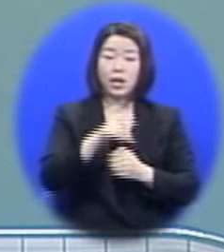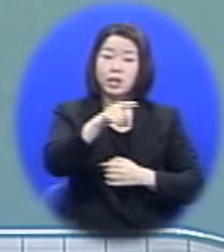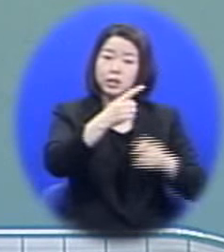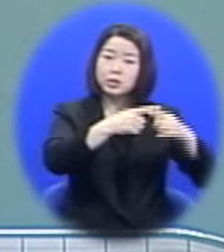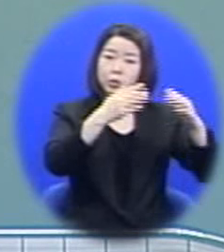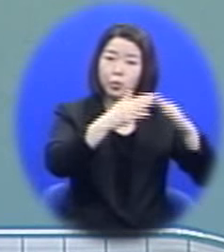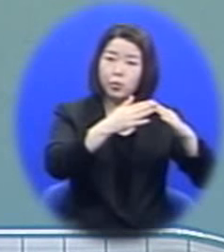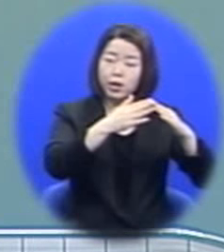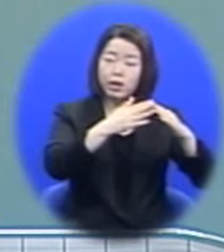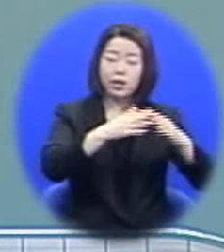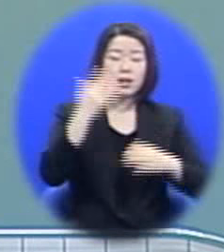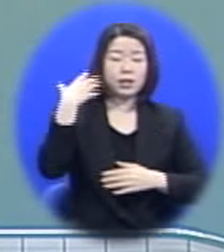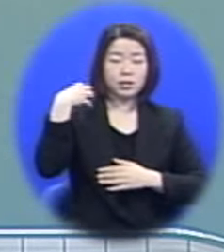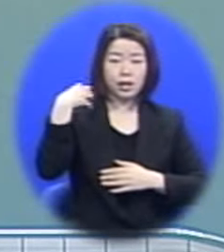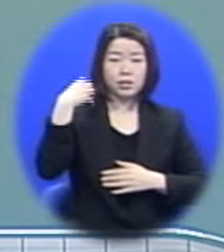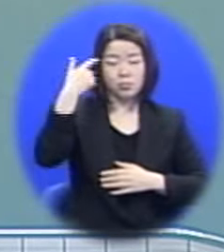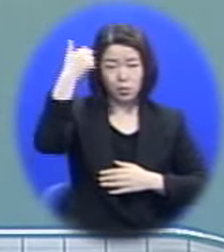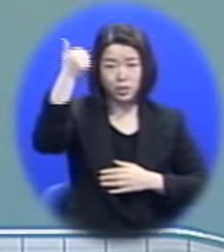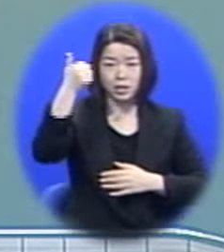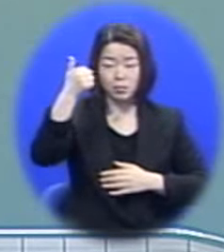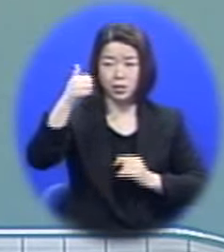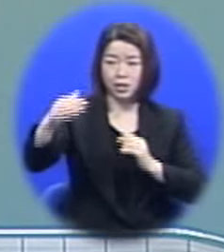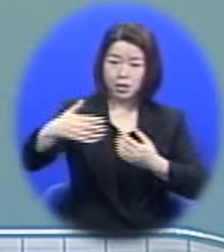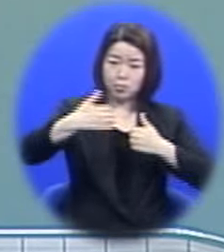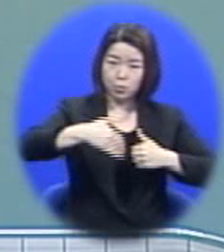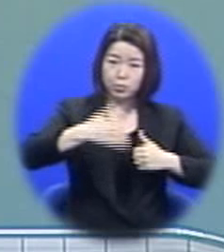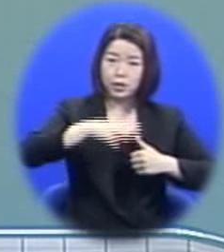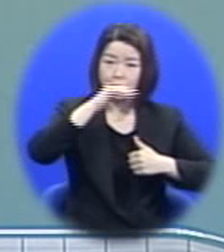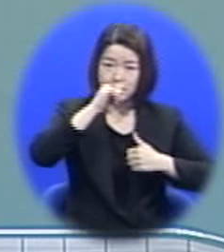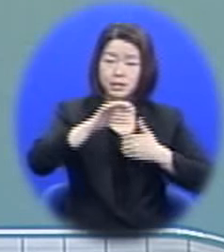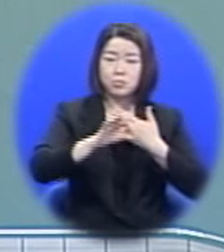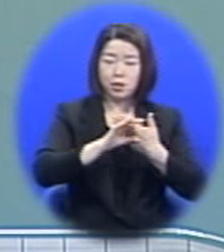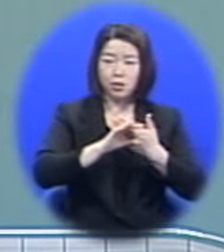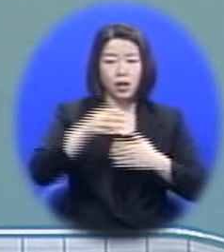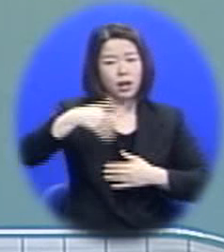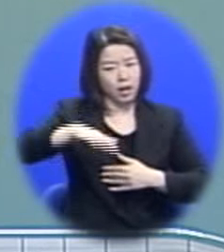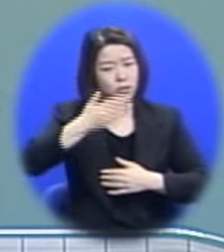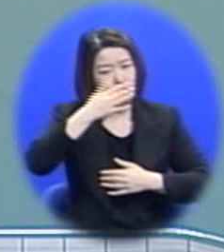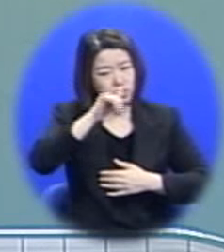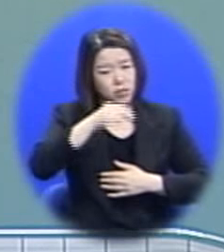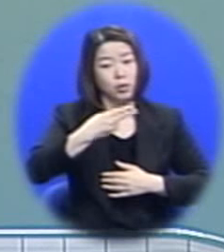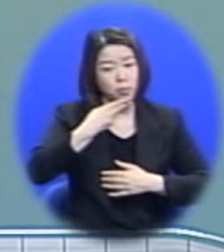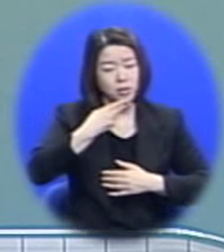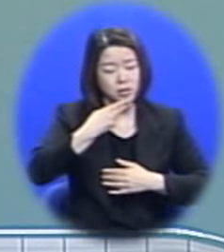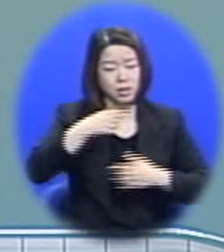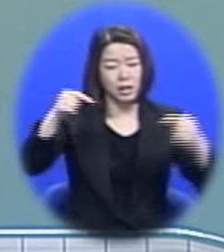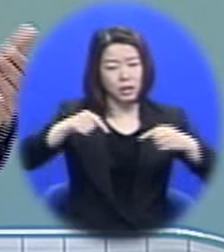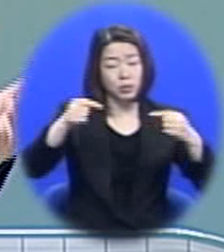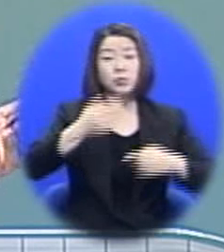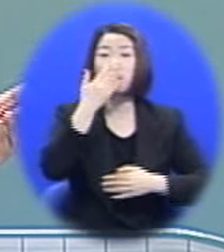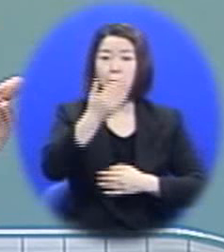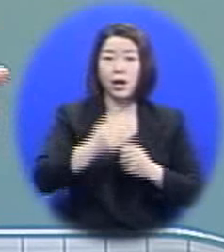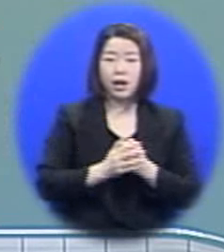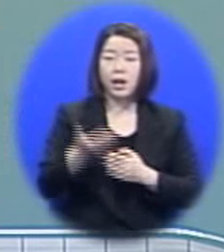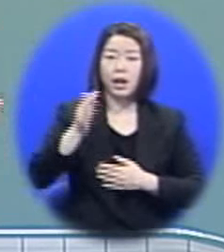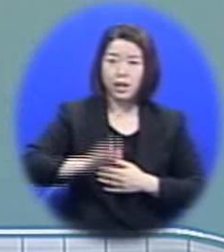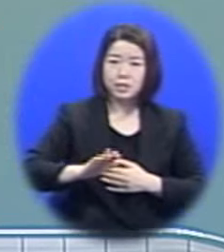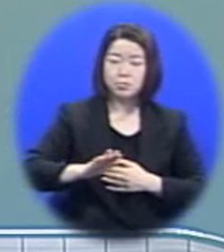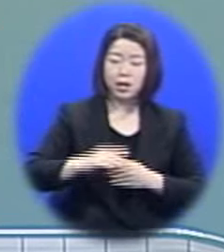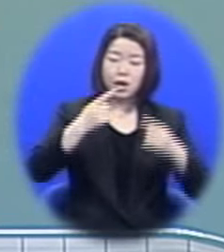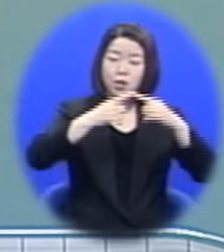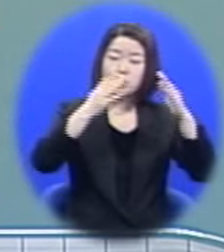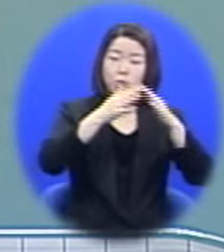목사님이 요청을 해 오시면 은원을 할 수 있어요. 제가 갈 수 있는지 못 가든지 간에. 그런데 교인이 연락 오면 제가